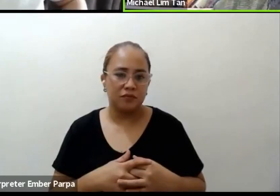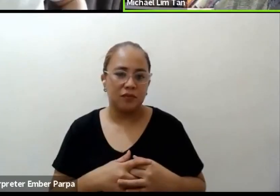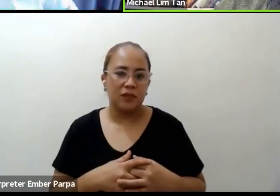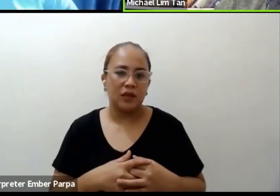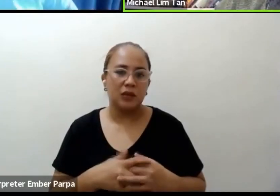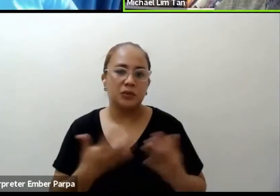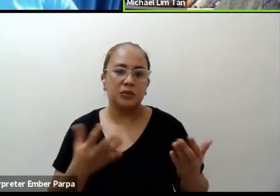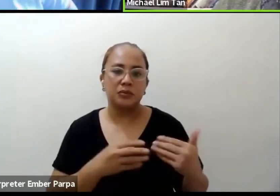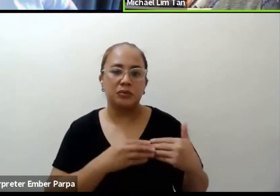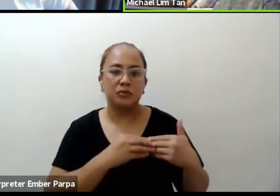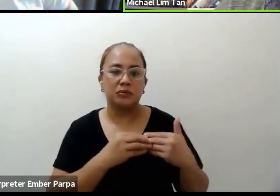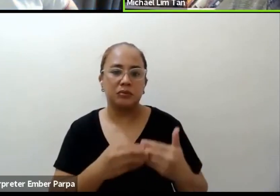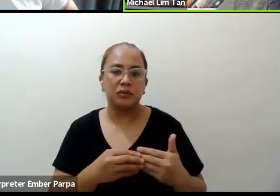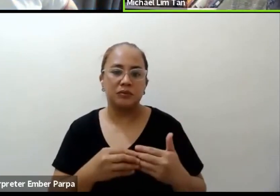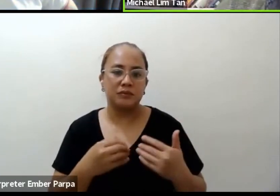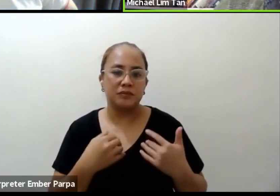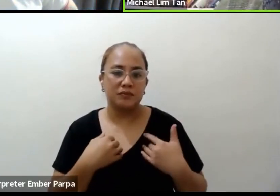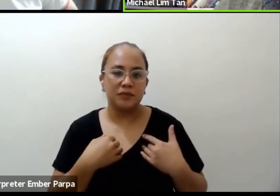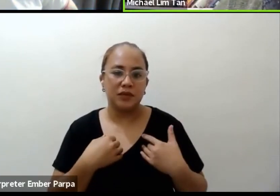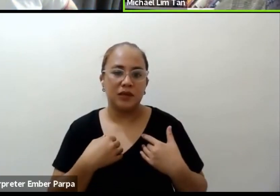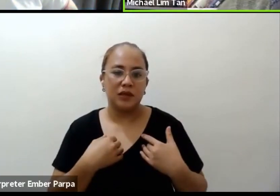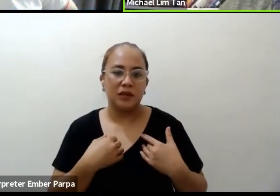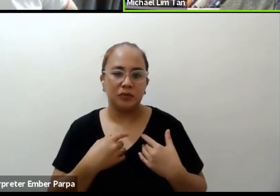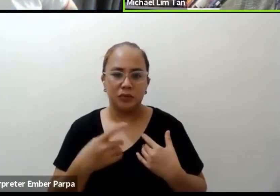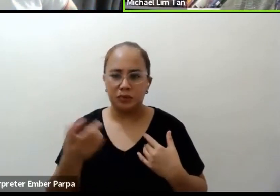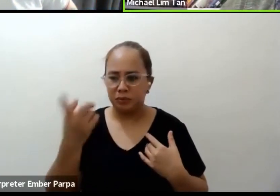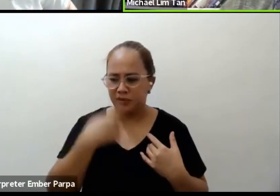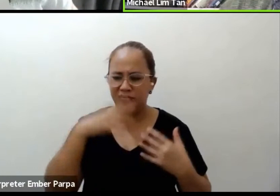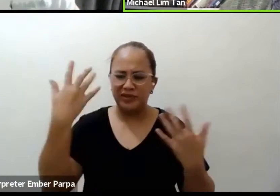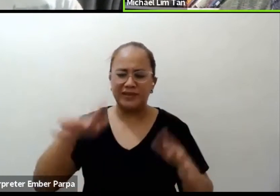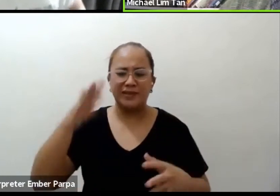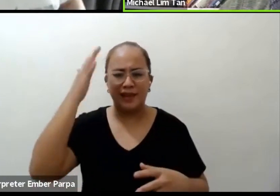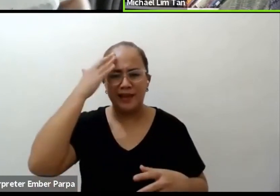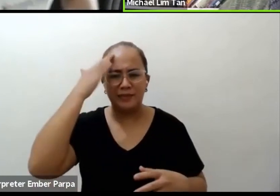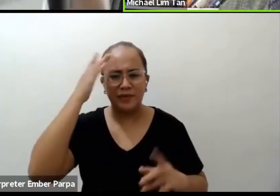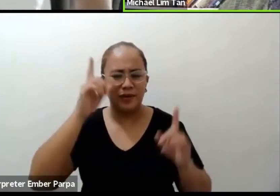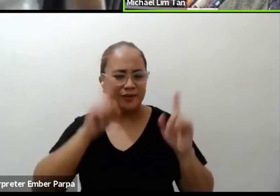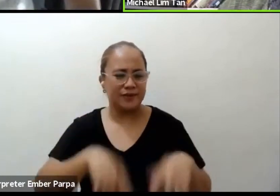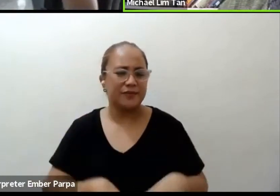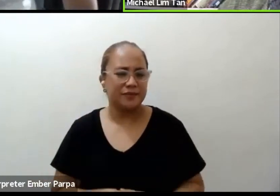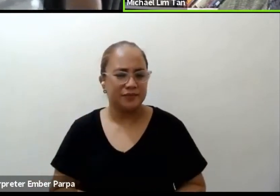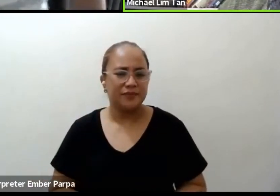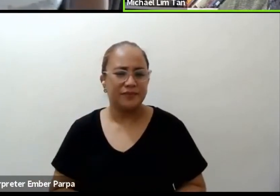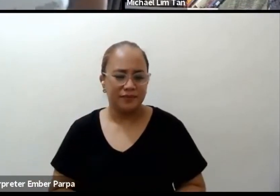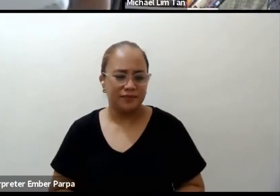me to yan nga nagtanong pa kayo, alam naman natin kung anong sagot dito, no?